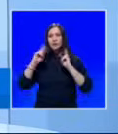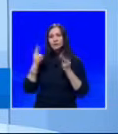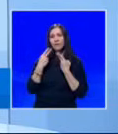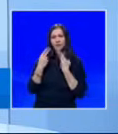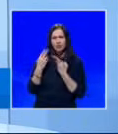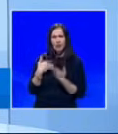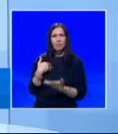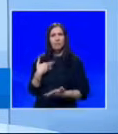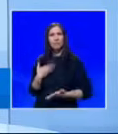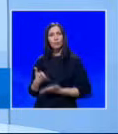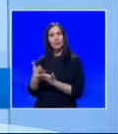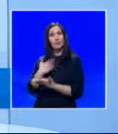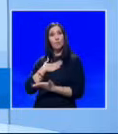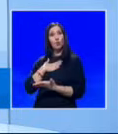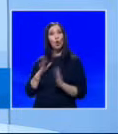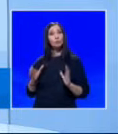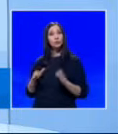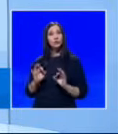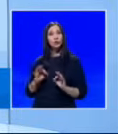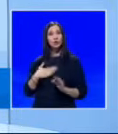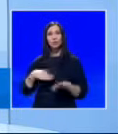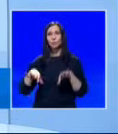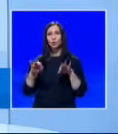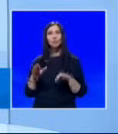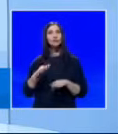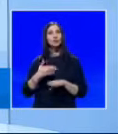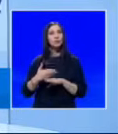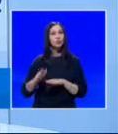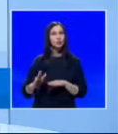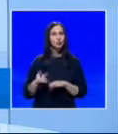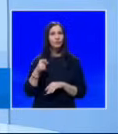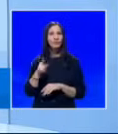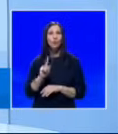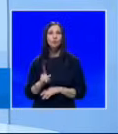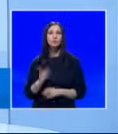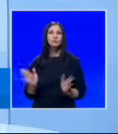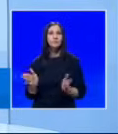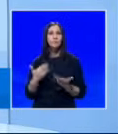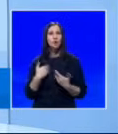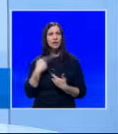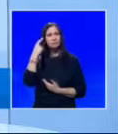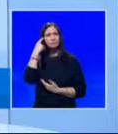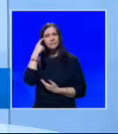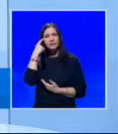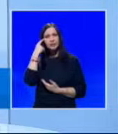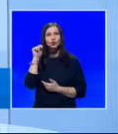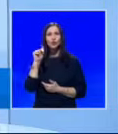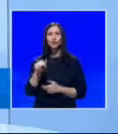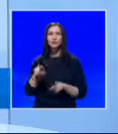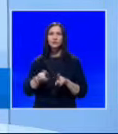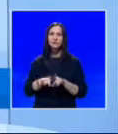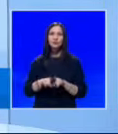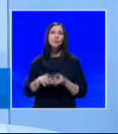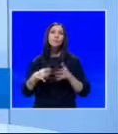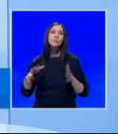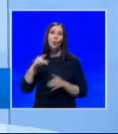виждате, мен ме подкрепя моето общество, така че аз съм готов, ще продължа това, което съм започнал. И аз мисля, че тук също